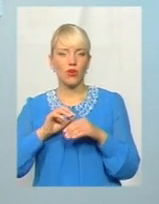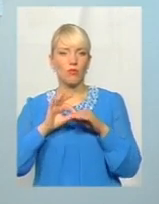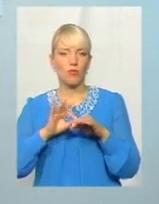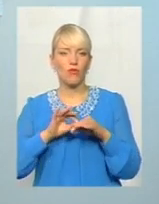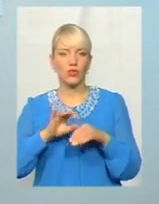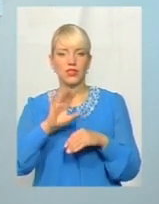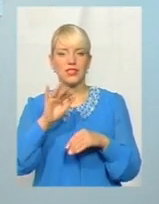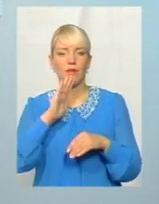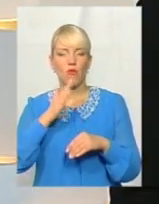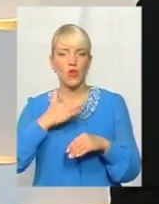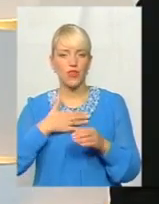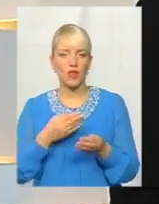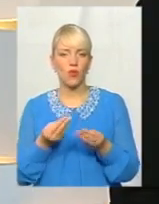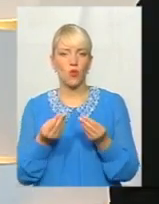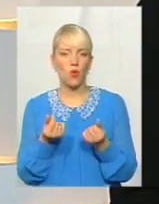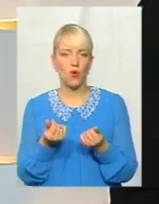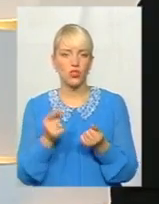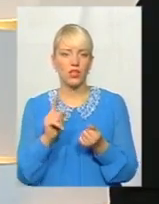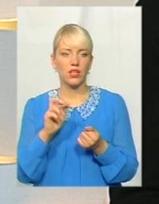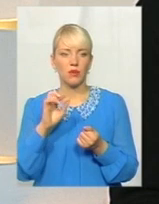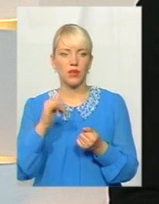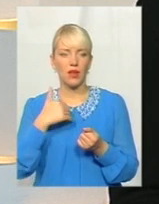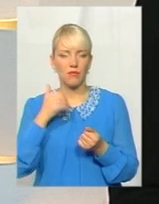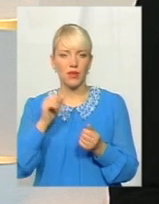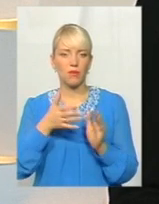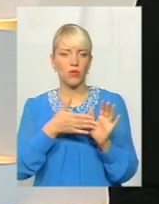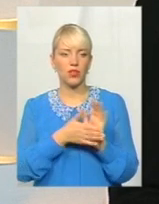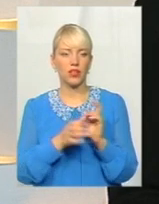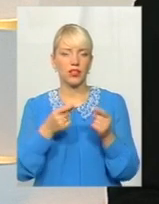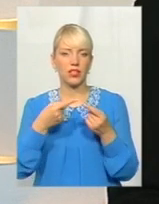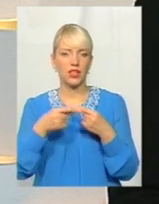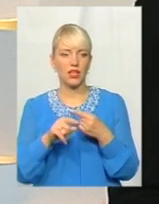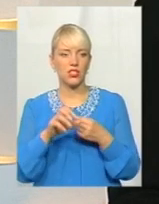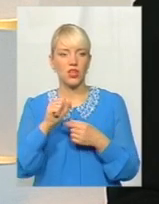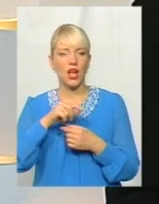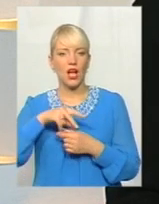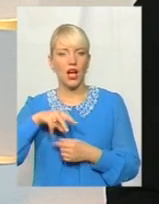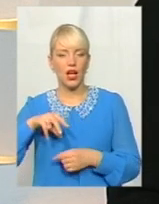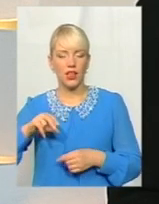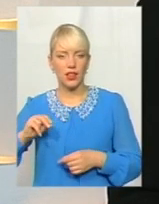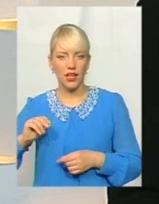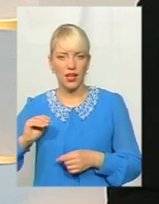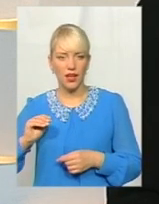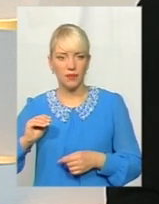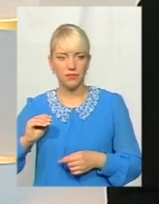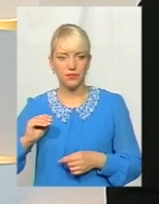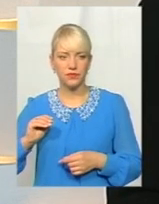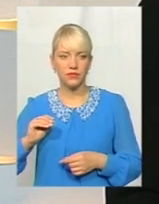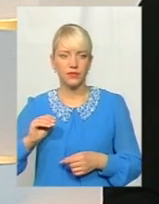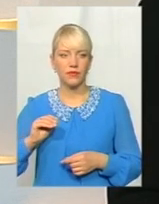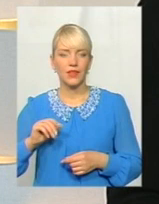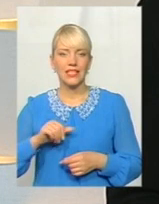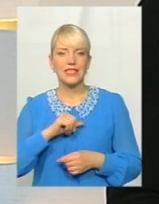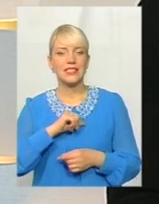кошти, власні, які би я міг пустити зовсім інше русло, але і от